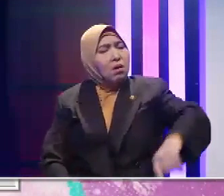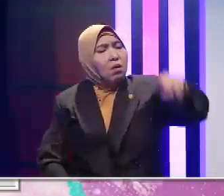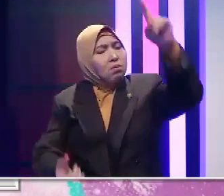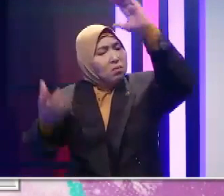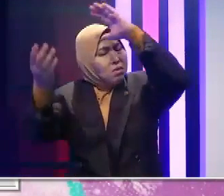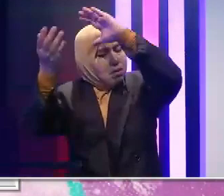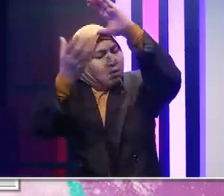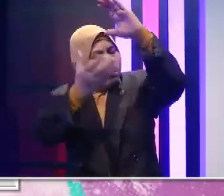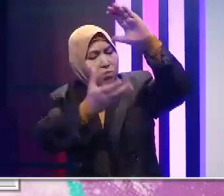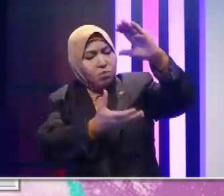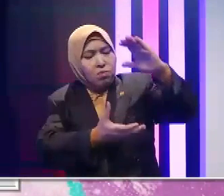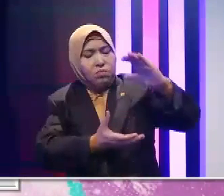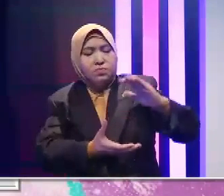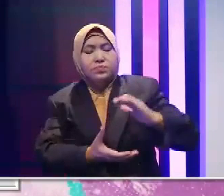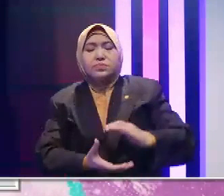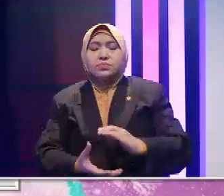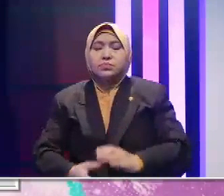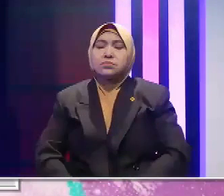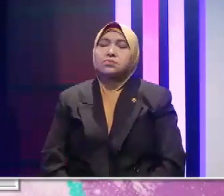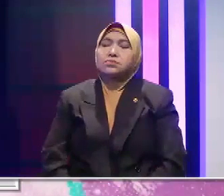أنزلنا